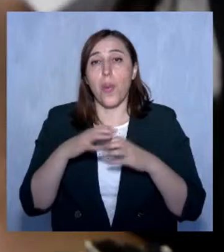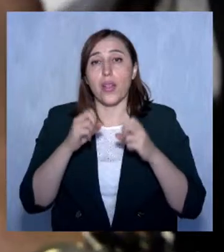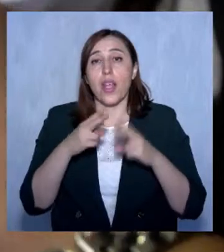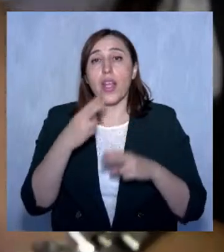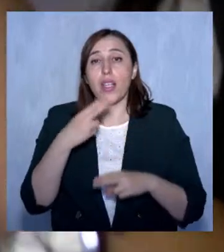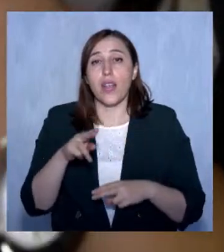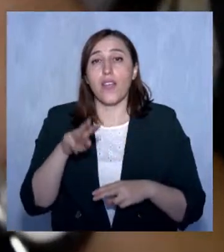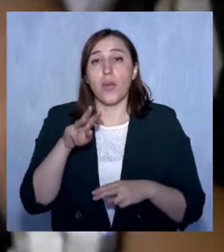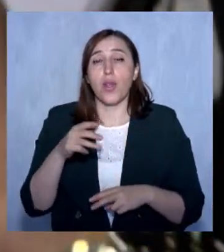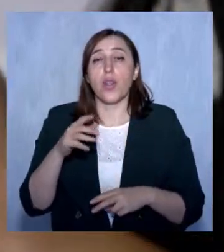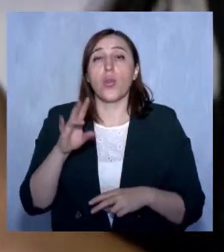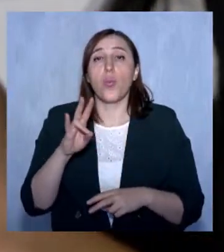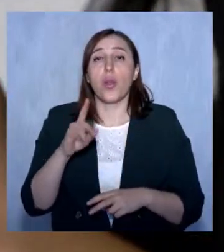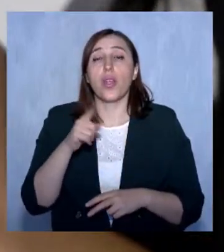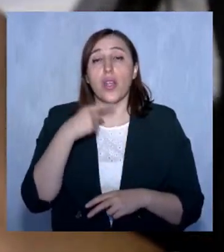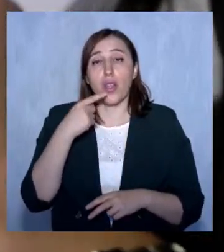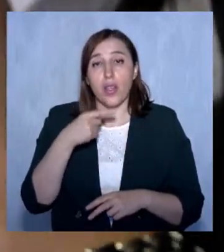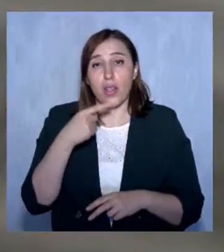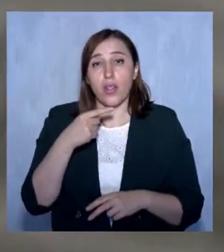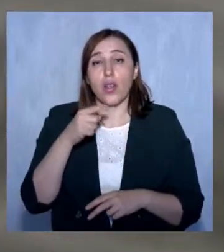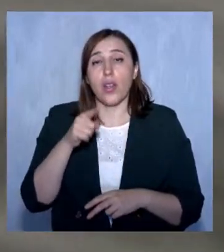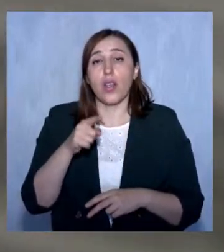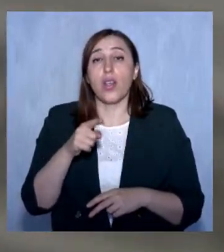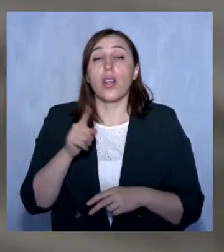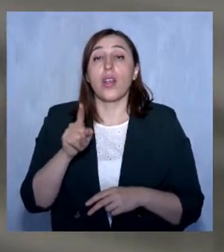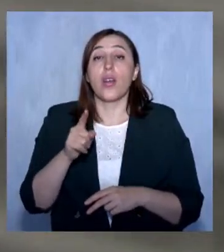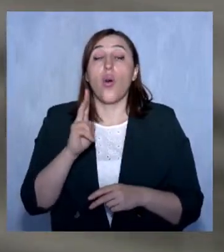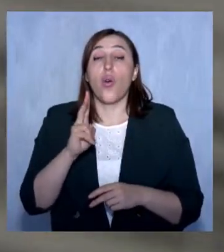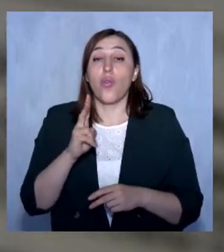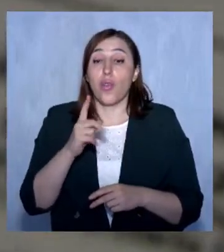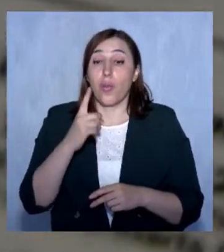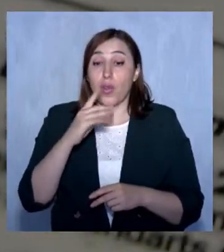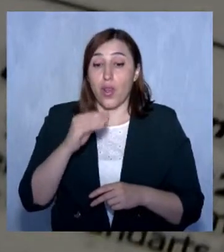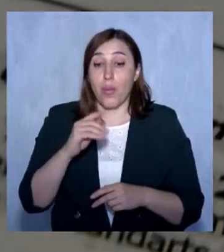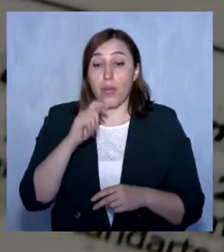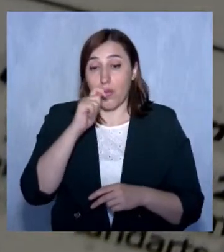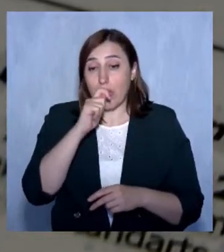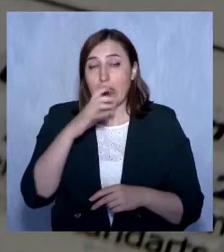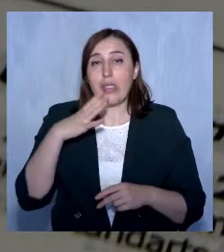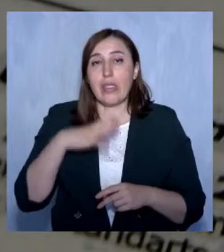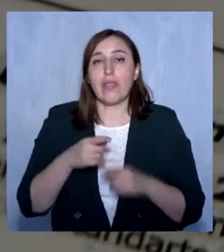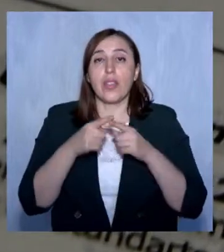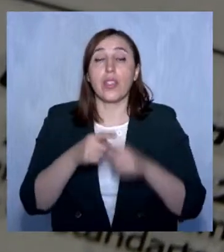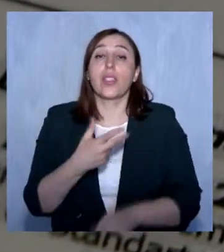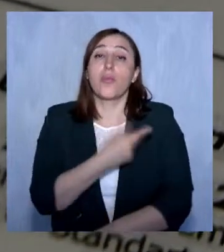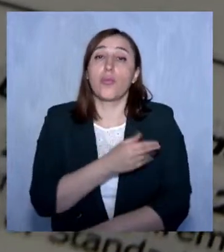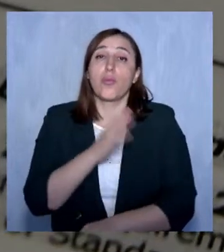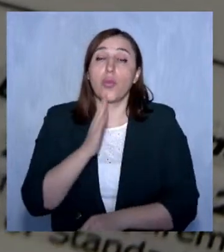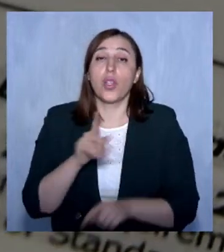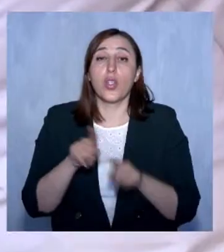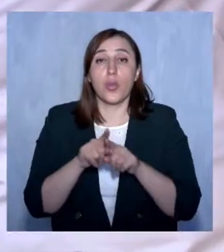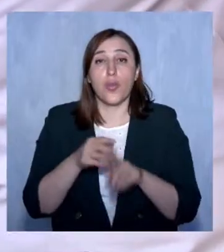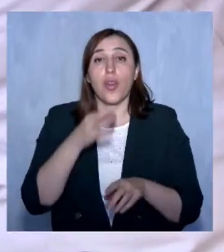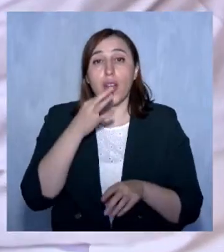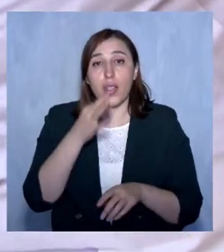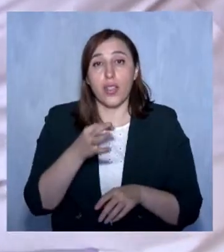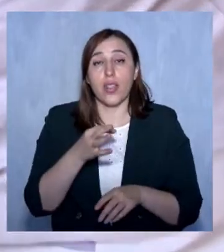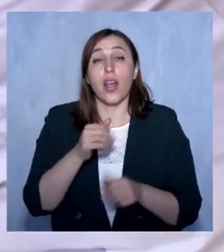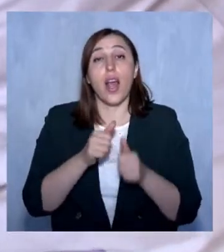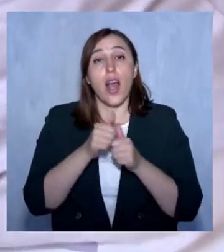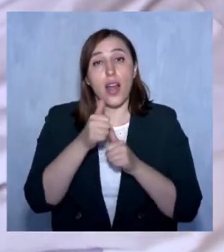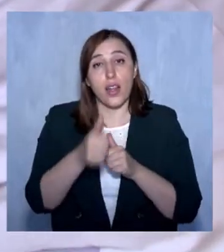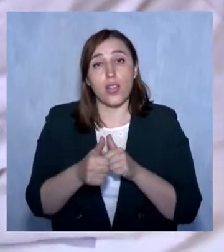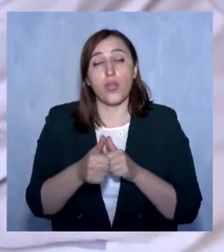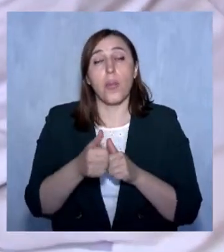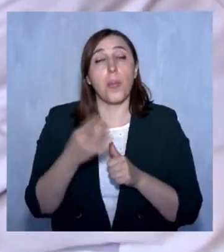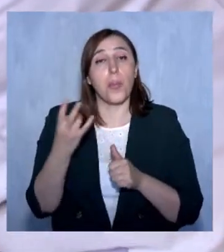Մելիկ նուբարյանի գնահատմամբ սա կարող են ապաստել պատվաստումների թվի ավելացմանը։ Մասնագետը միևնույ ժամանակ ընդգծում է առաջին հերթին,